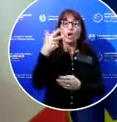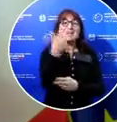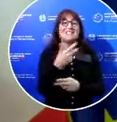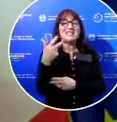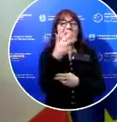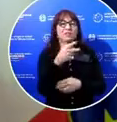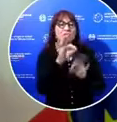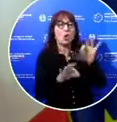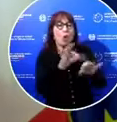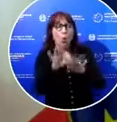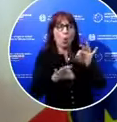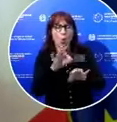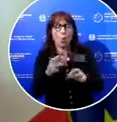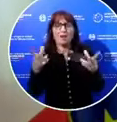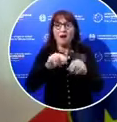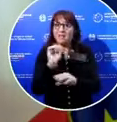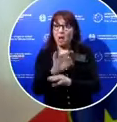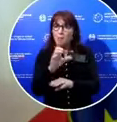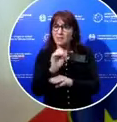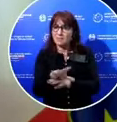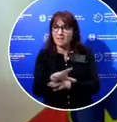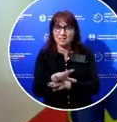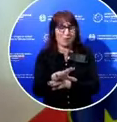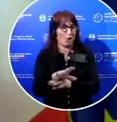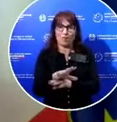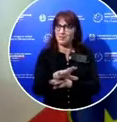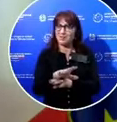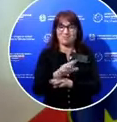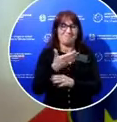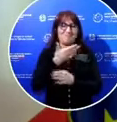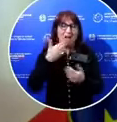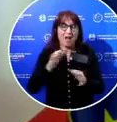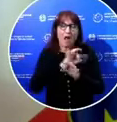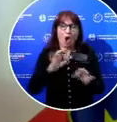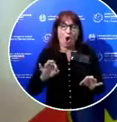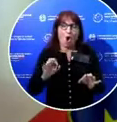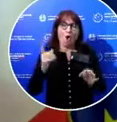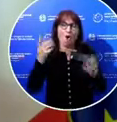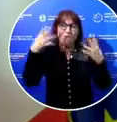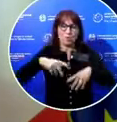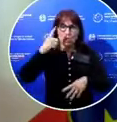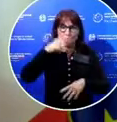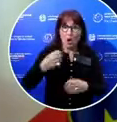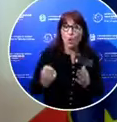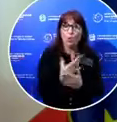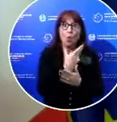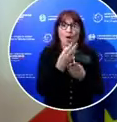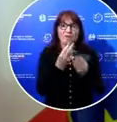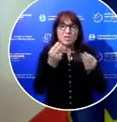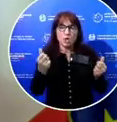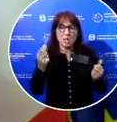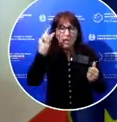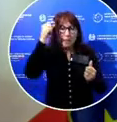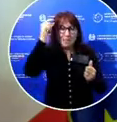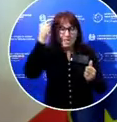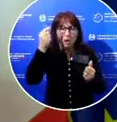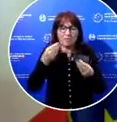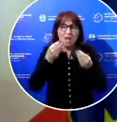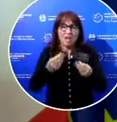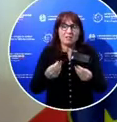di trattamento, cura e riabilitazione sono inadeguati o assenti. Nuove sostanze psicoattive dai danni ancora sconosciuti